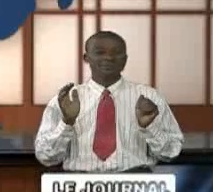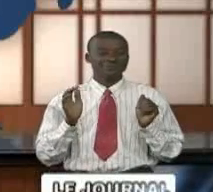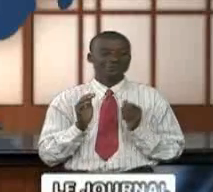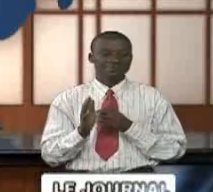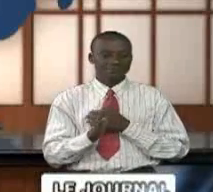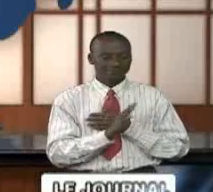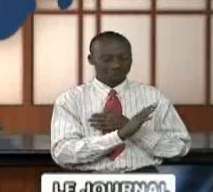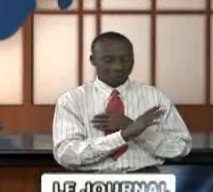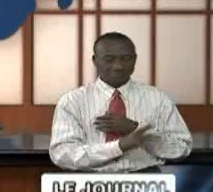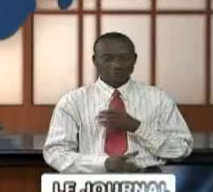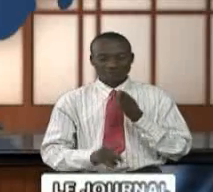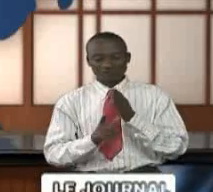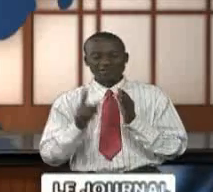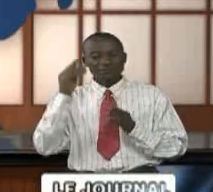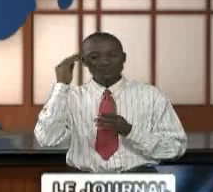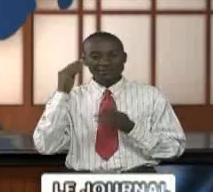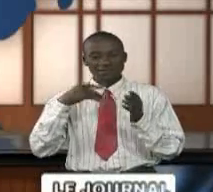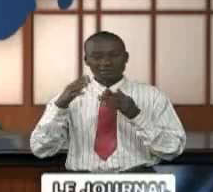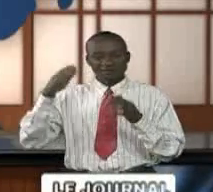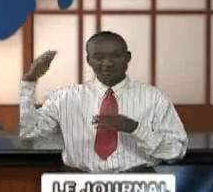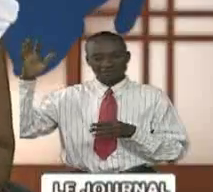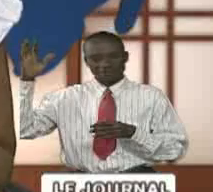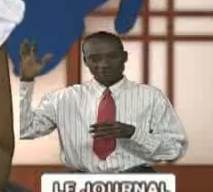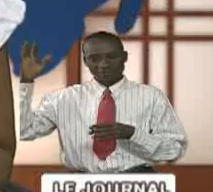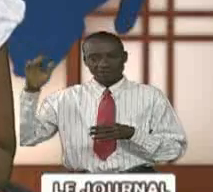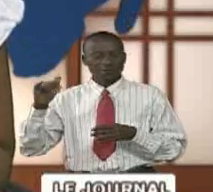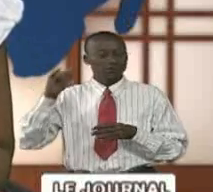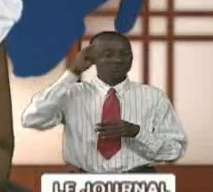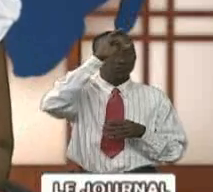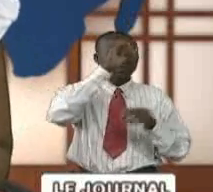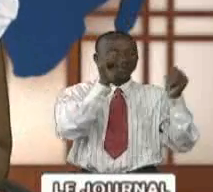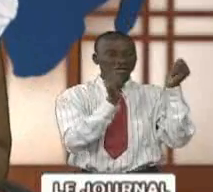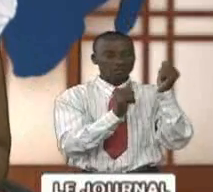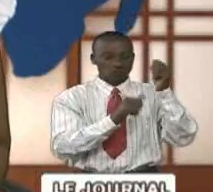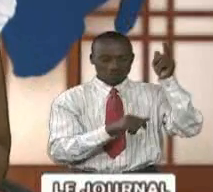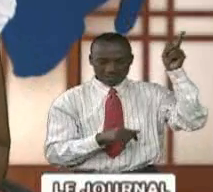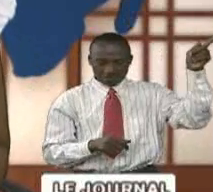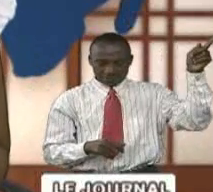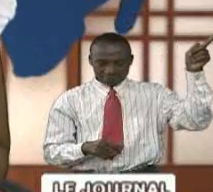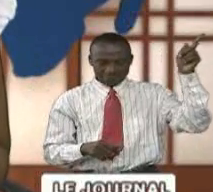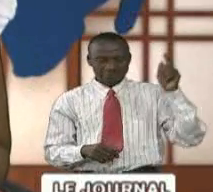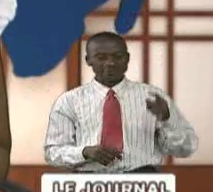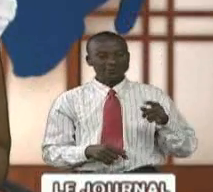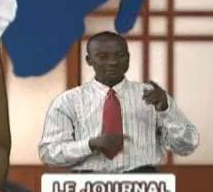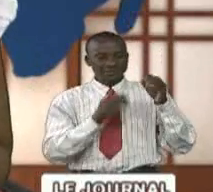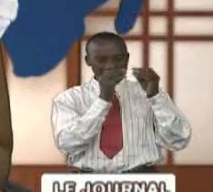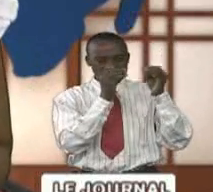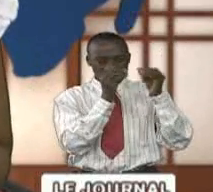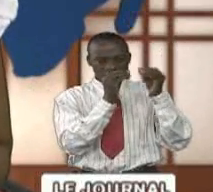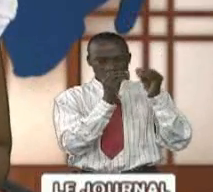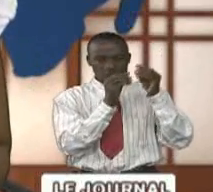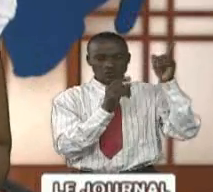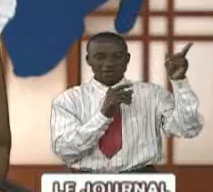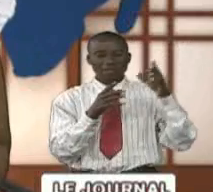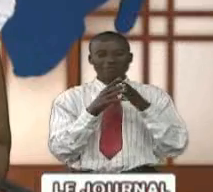Le vice-ministre des Affaires étrangères était dernièrement en Angola. Maître Tundaya Kassende a eu une séance de travail